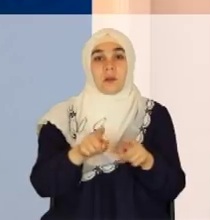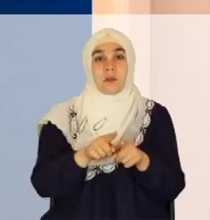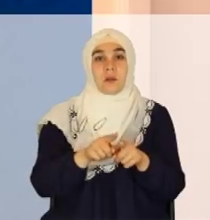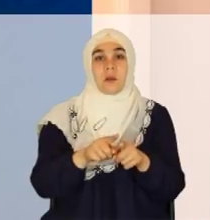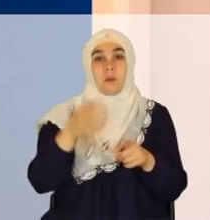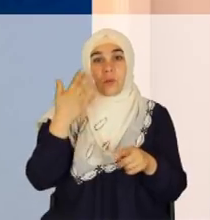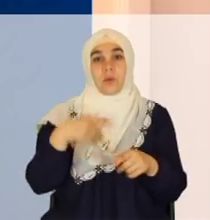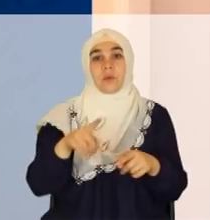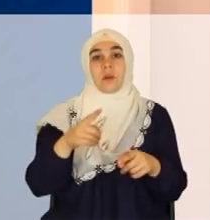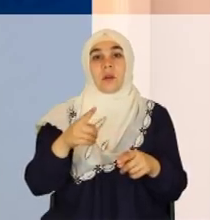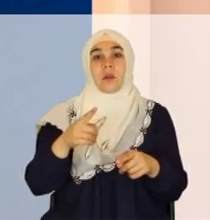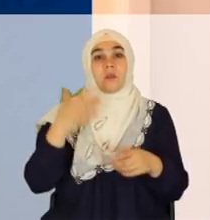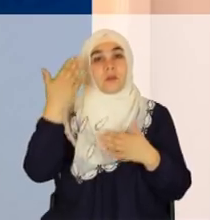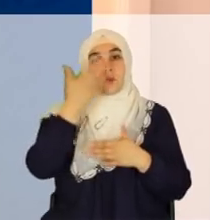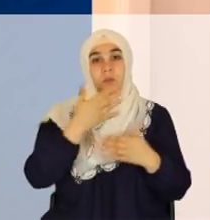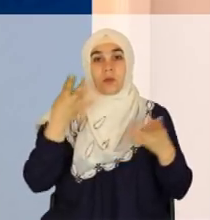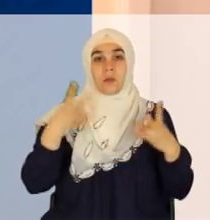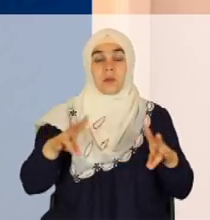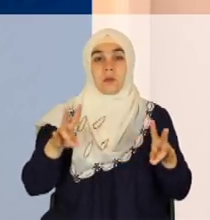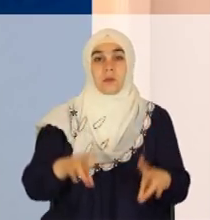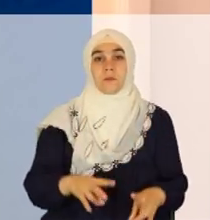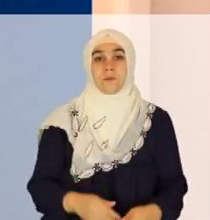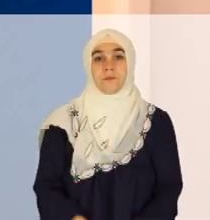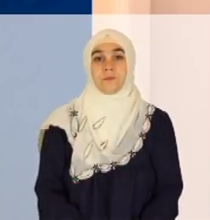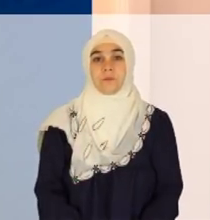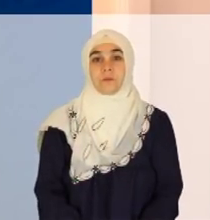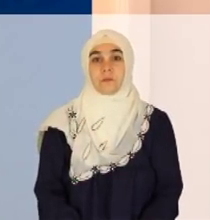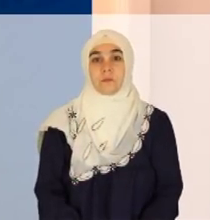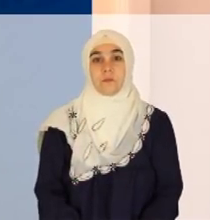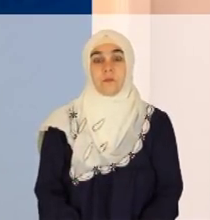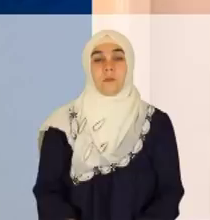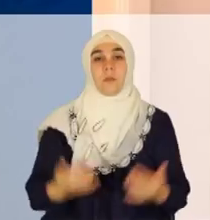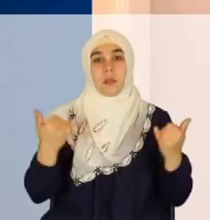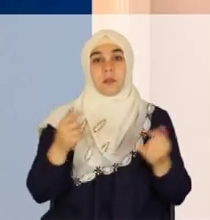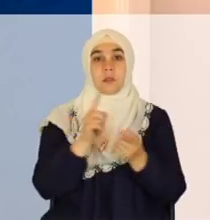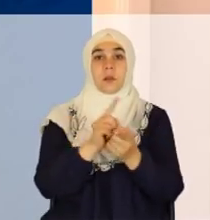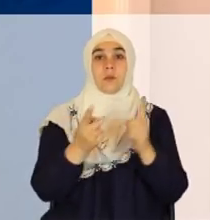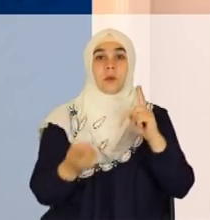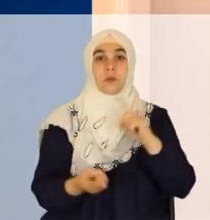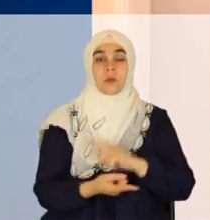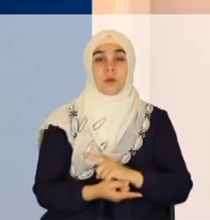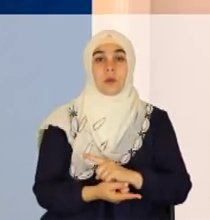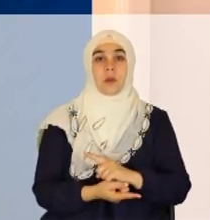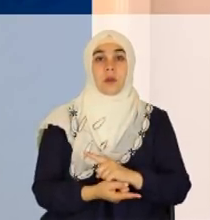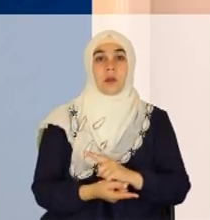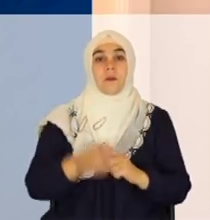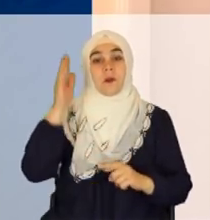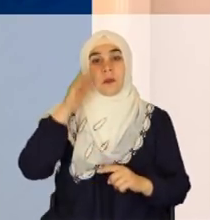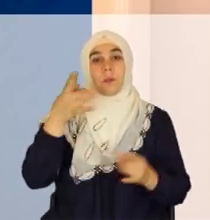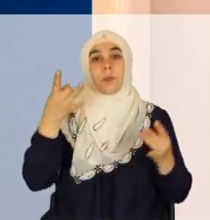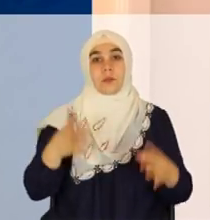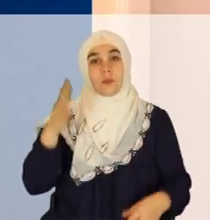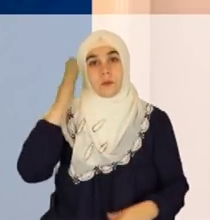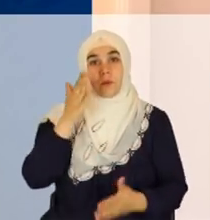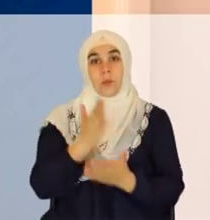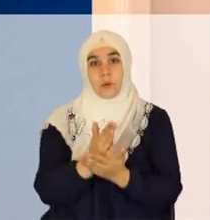iflaska eğlendi, adol halde kirdi, bunlar taharat kılamaydı. Şimdi aksin çeşitli. Tabii haldeki